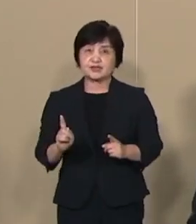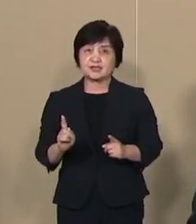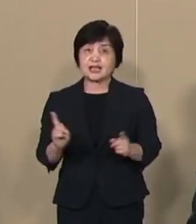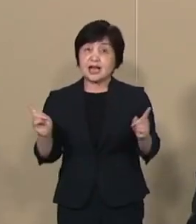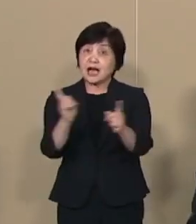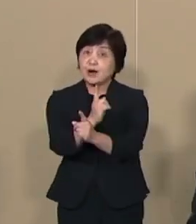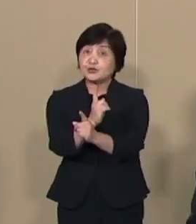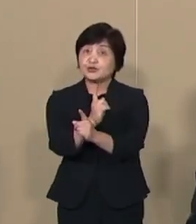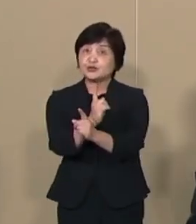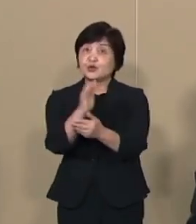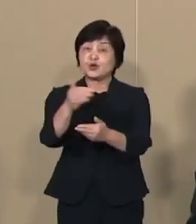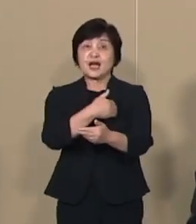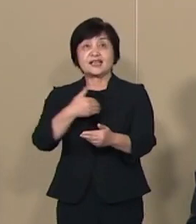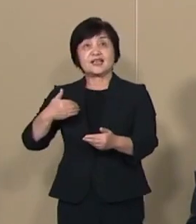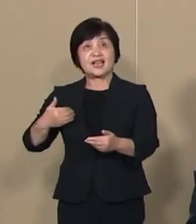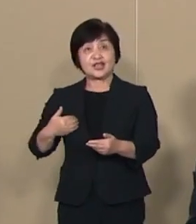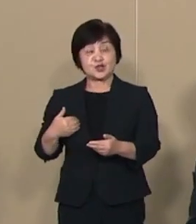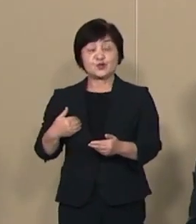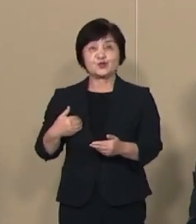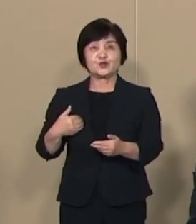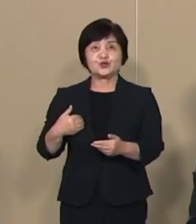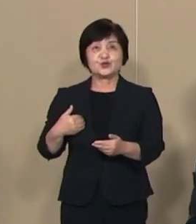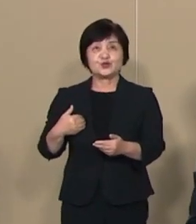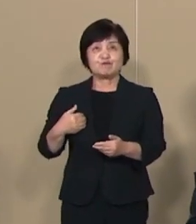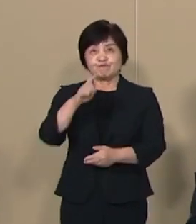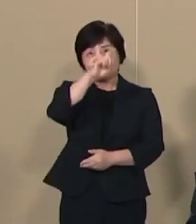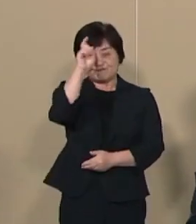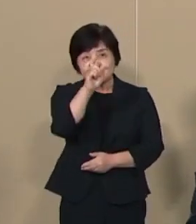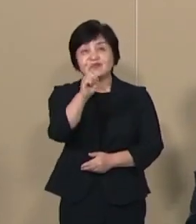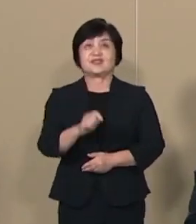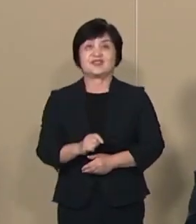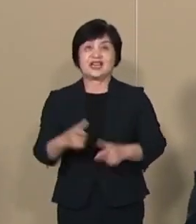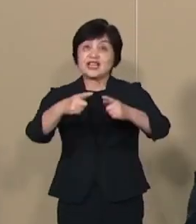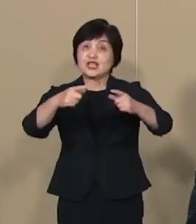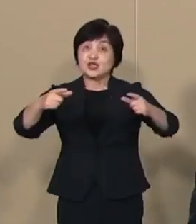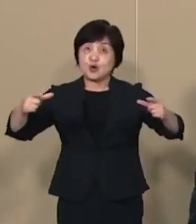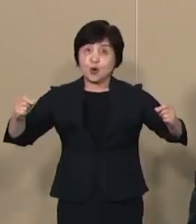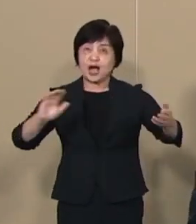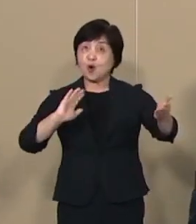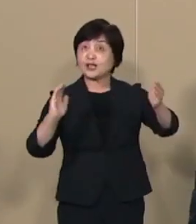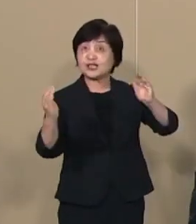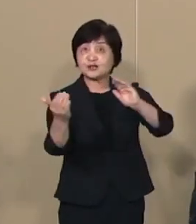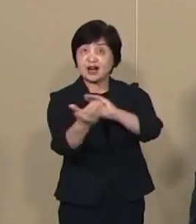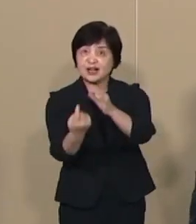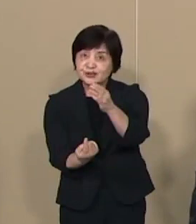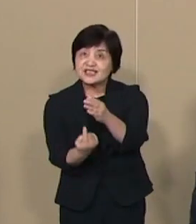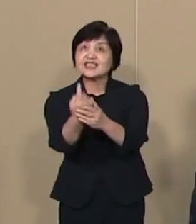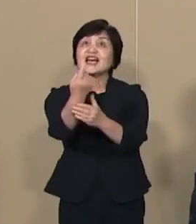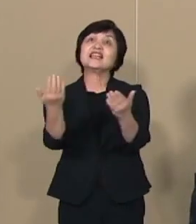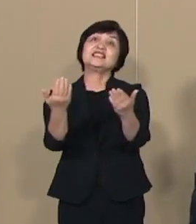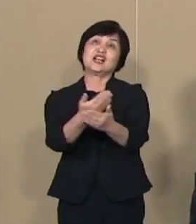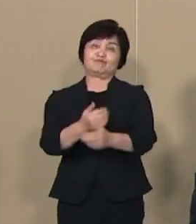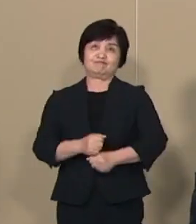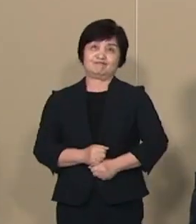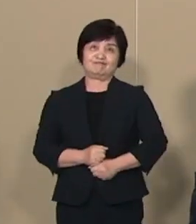あるねこれ入れるだけで日本が大きく変わるきっかけになるかもしれな超ですねねほんとにそうですねこれ